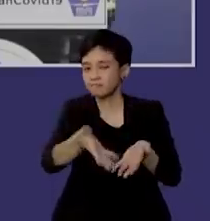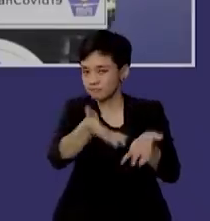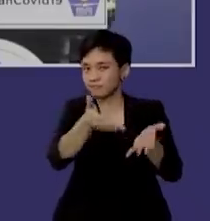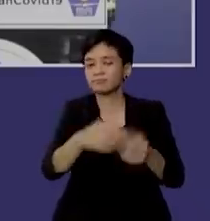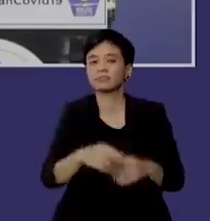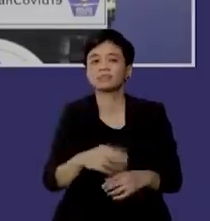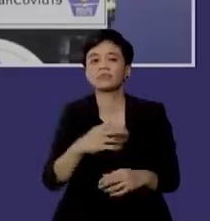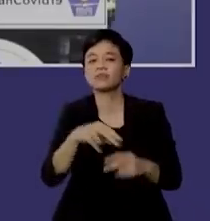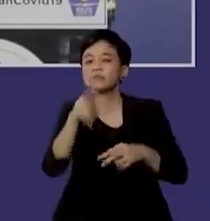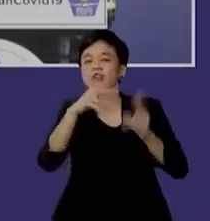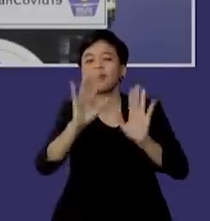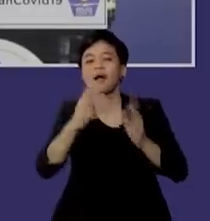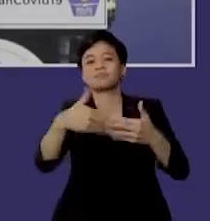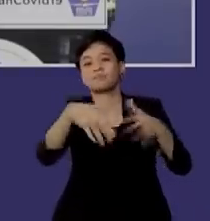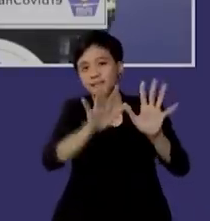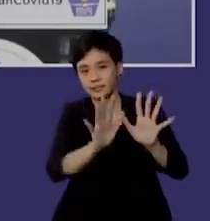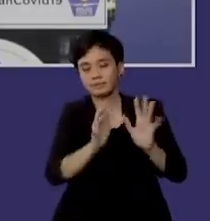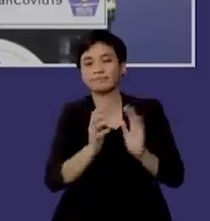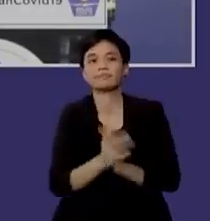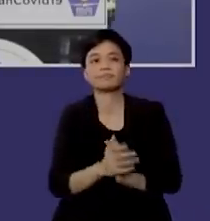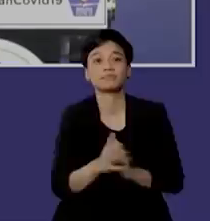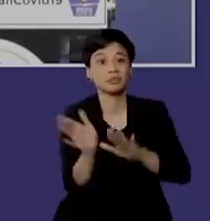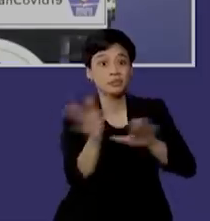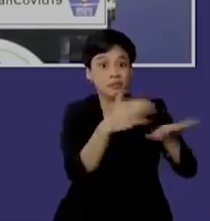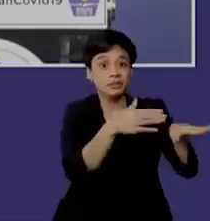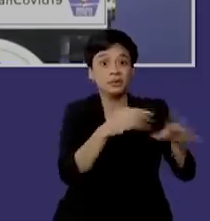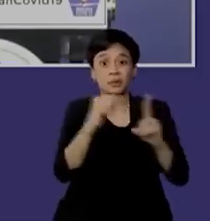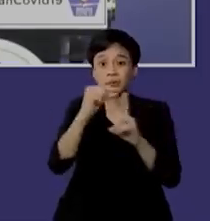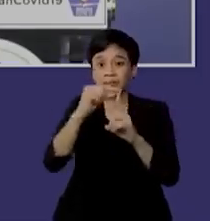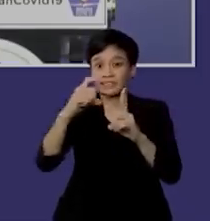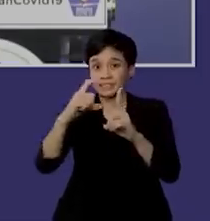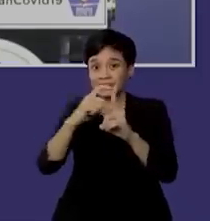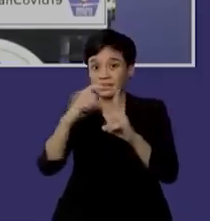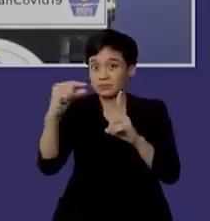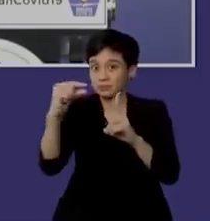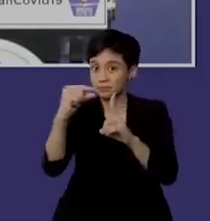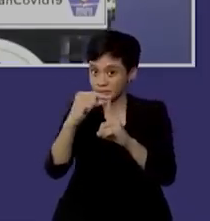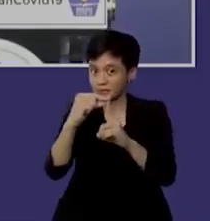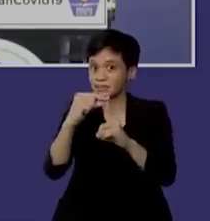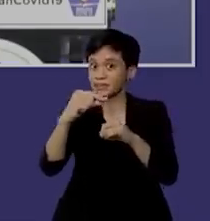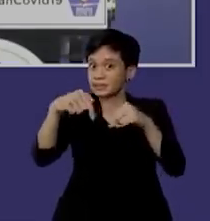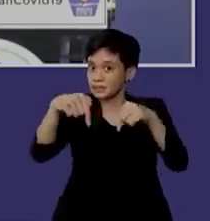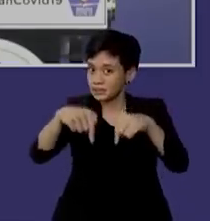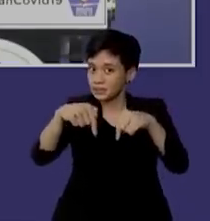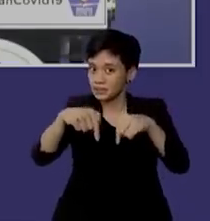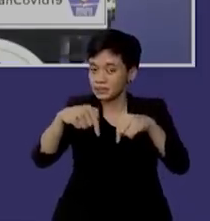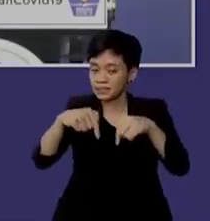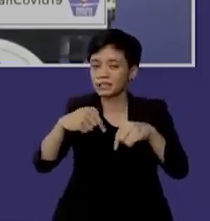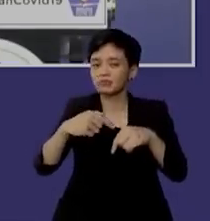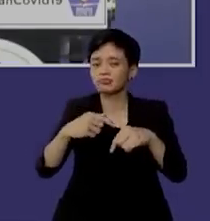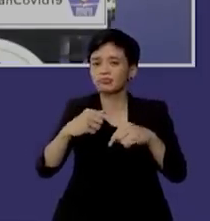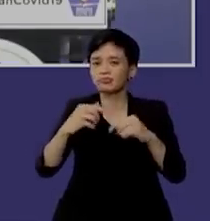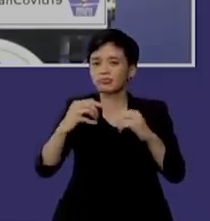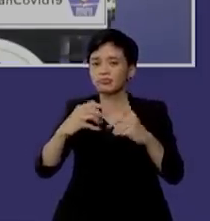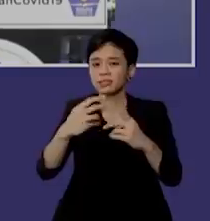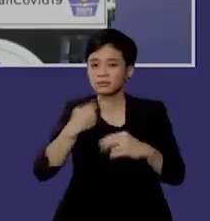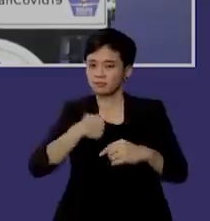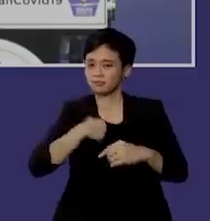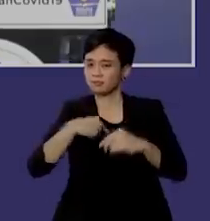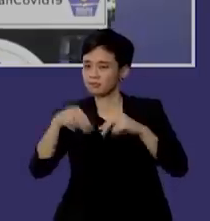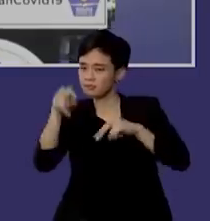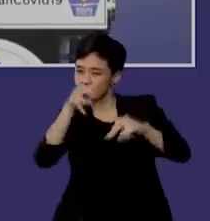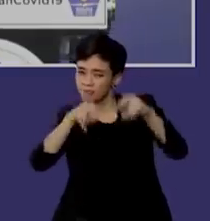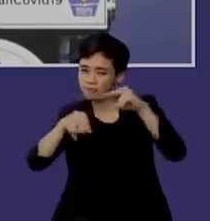kita pantau kembali kemudian pasien dalam pengawasan yang kita laksanakan perawatan dan pengawasan